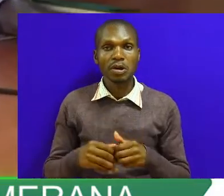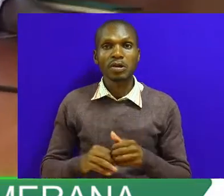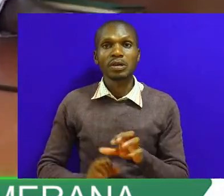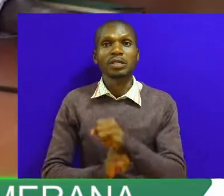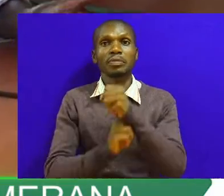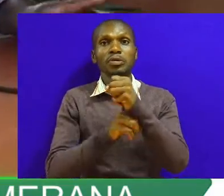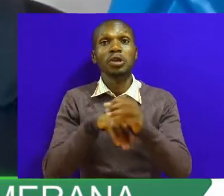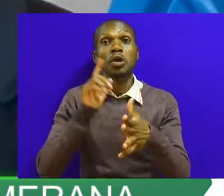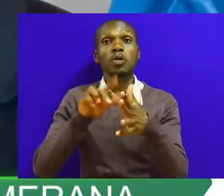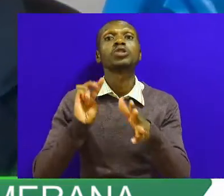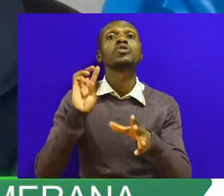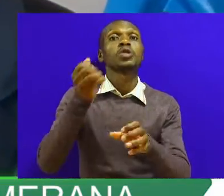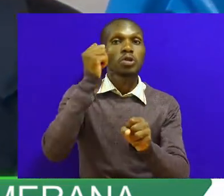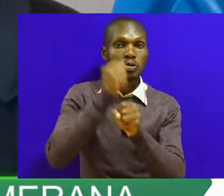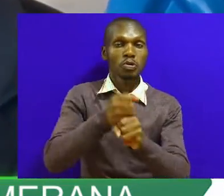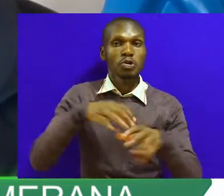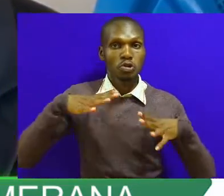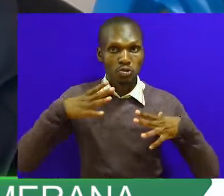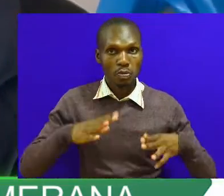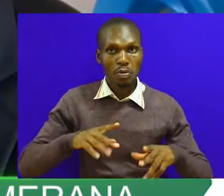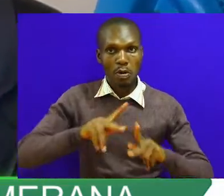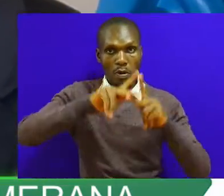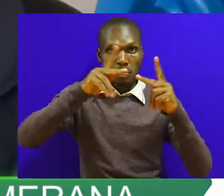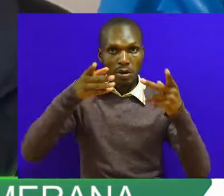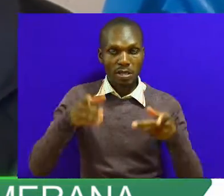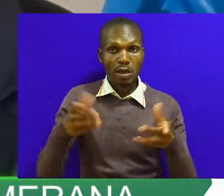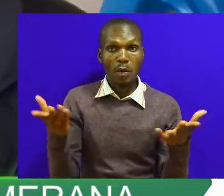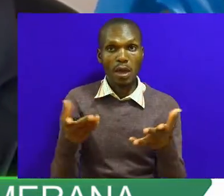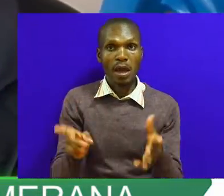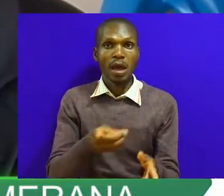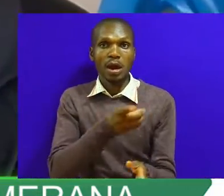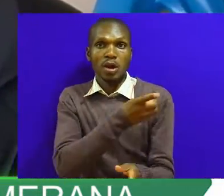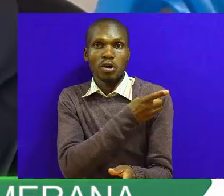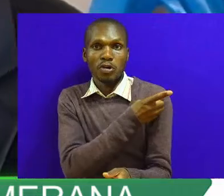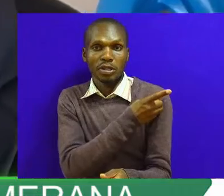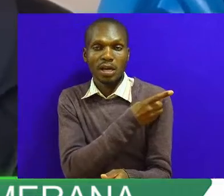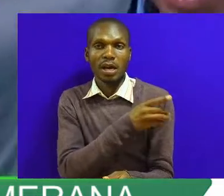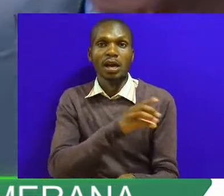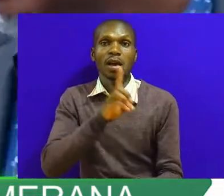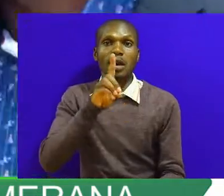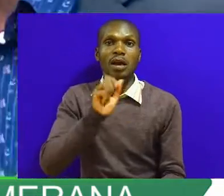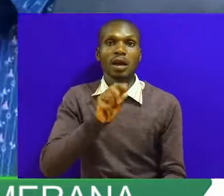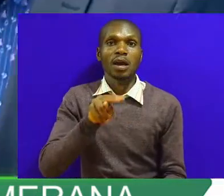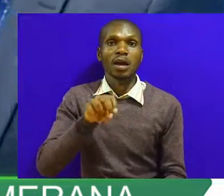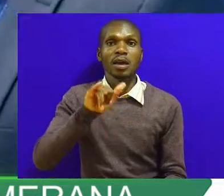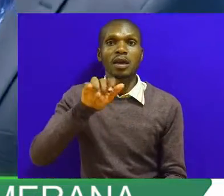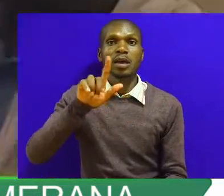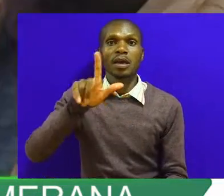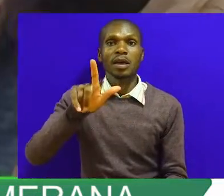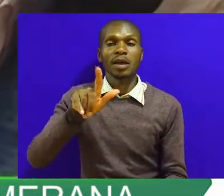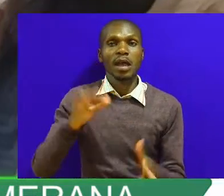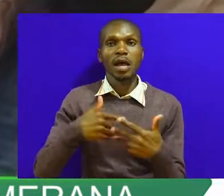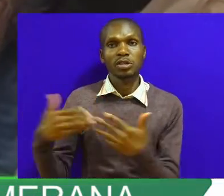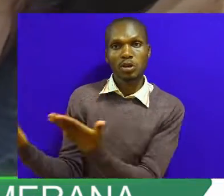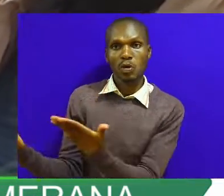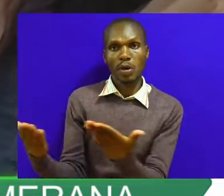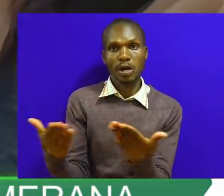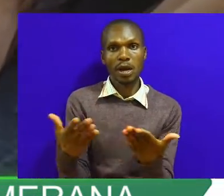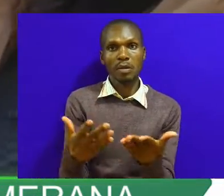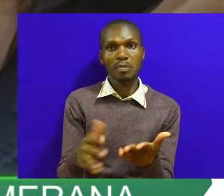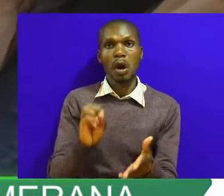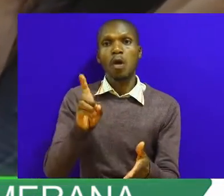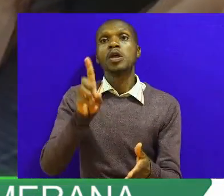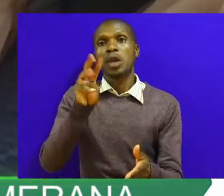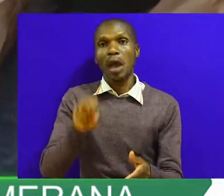okolera abamenyi benseme yo asebo igo Dr. Daniel Manduku airali bagali abenne kwaligania omurai bwekia magia